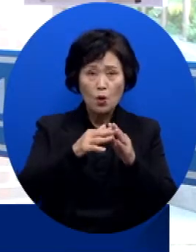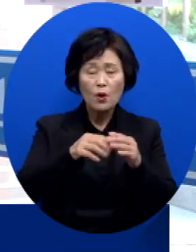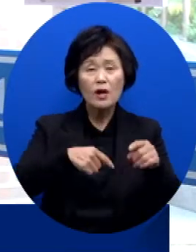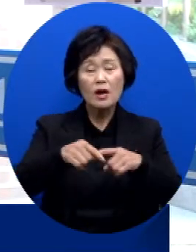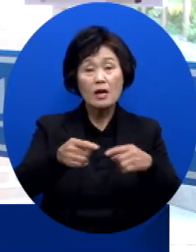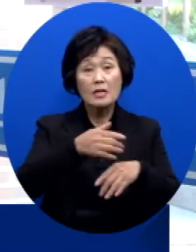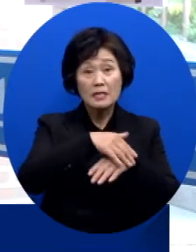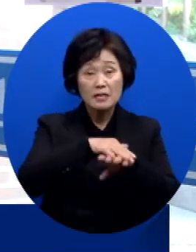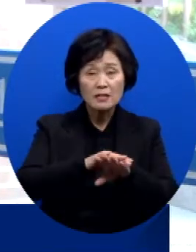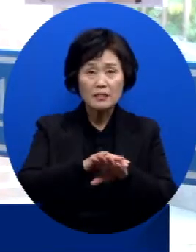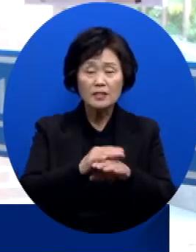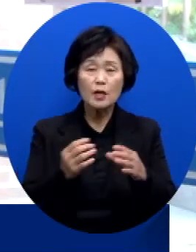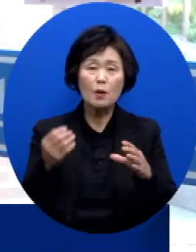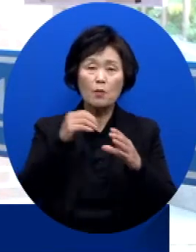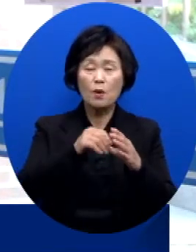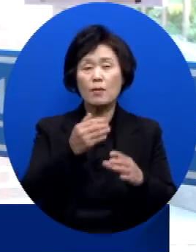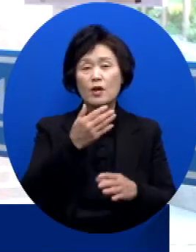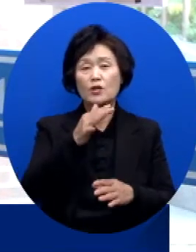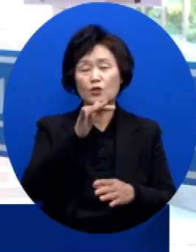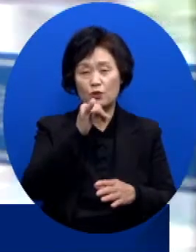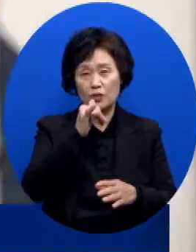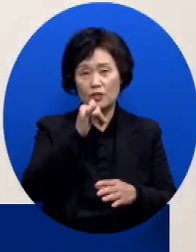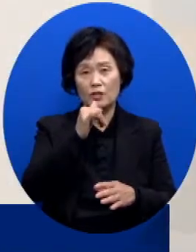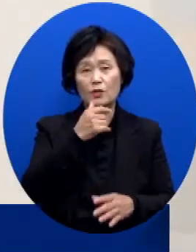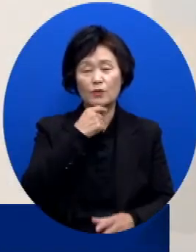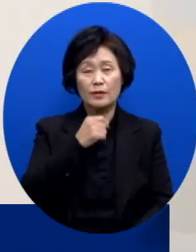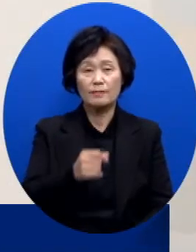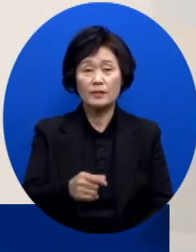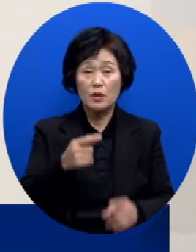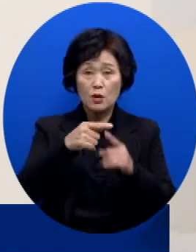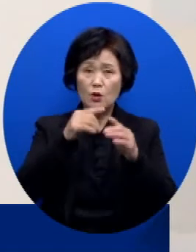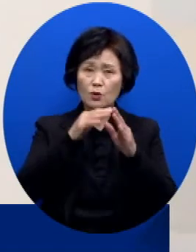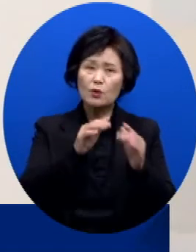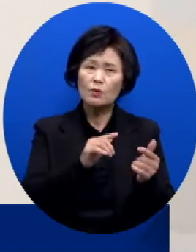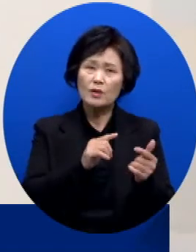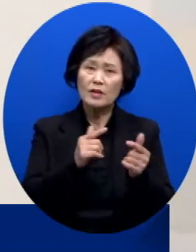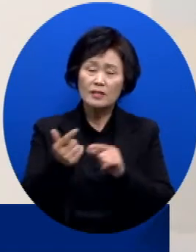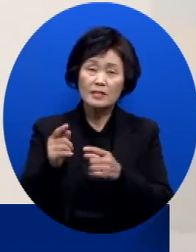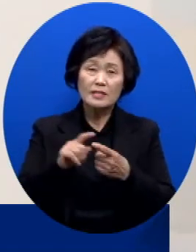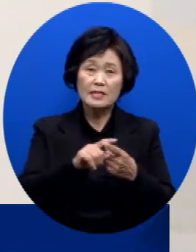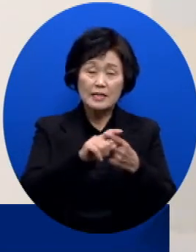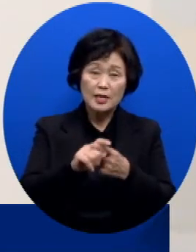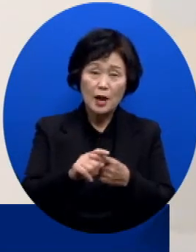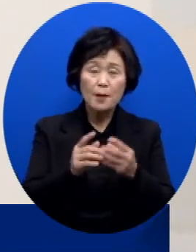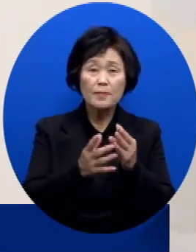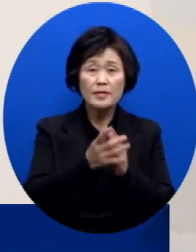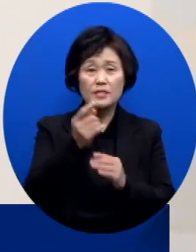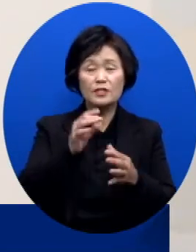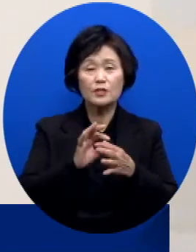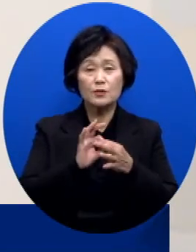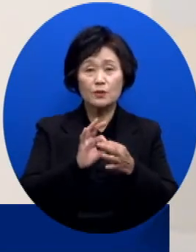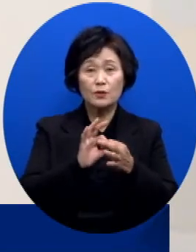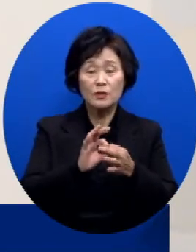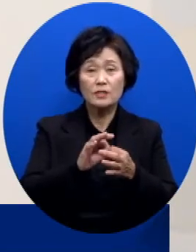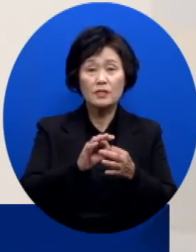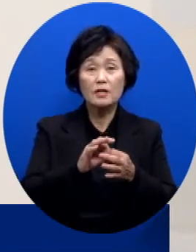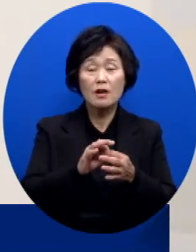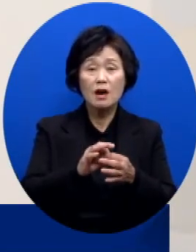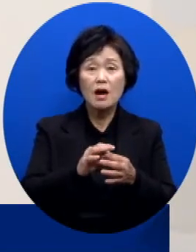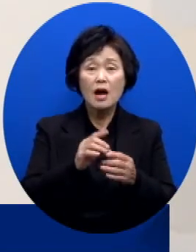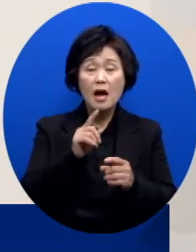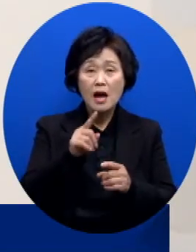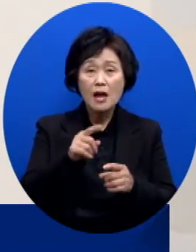꼭 현장의 교회들이 좀 돌아볼 수 있는 기회가 되었으면 좋겠습니다. 우리 교회가 연합과 일치를 통해서 한